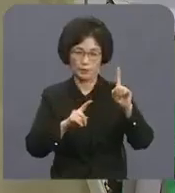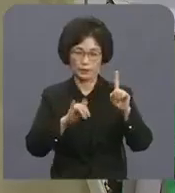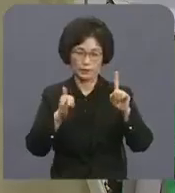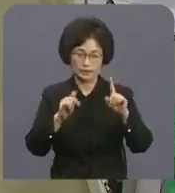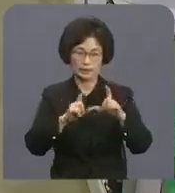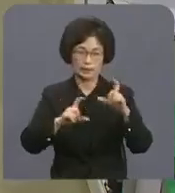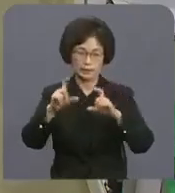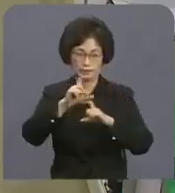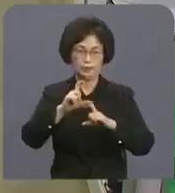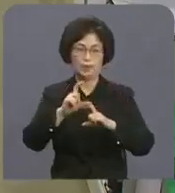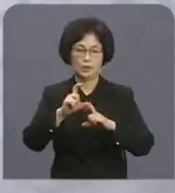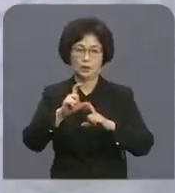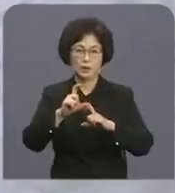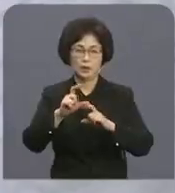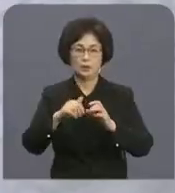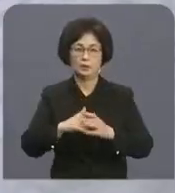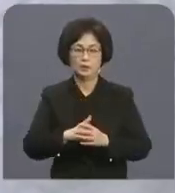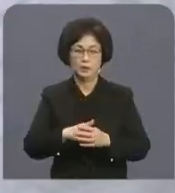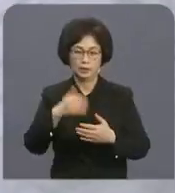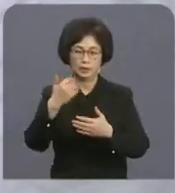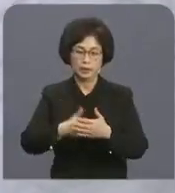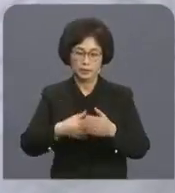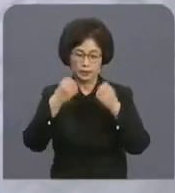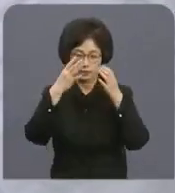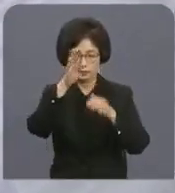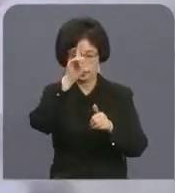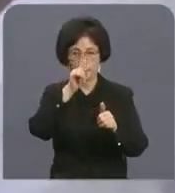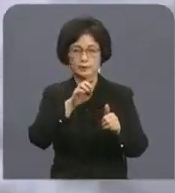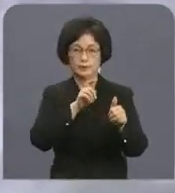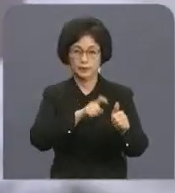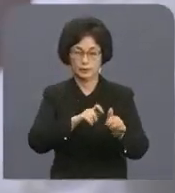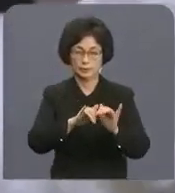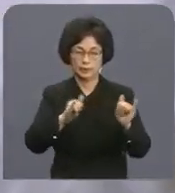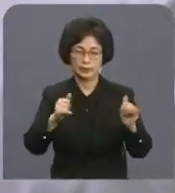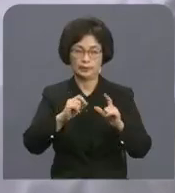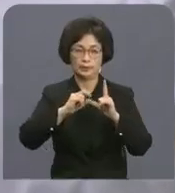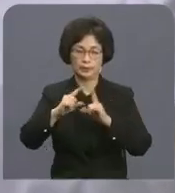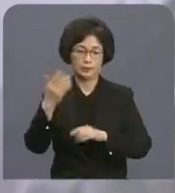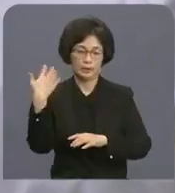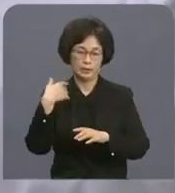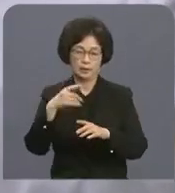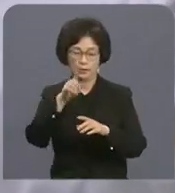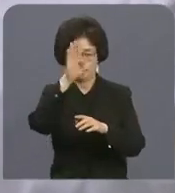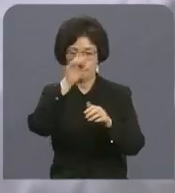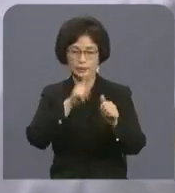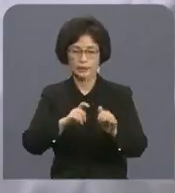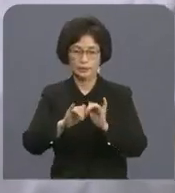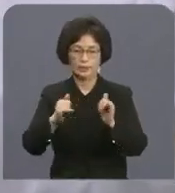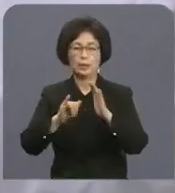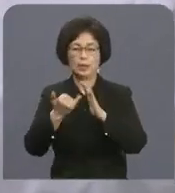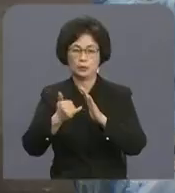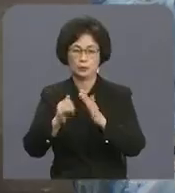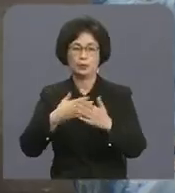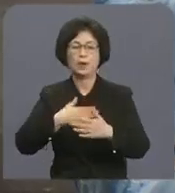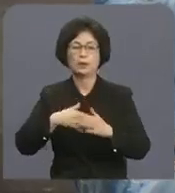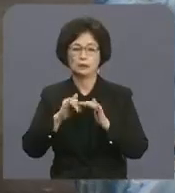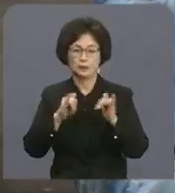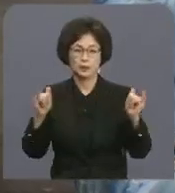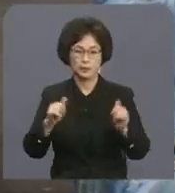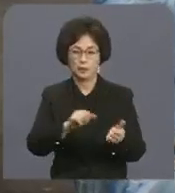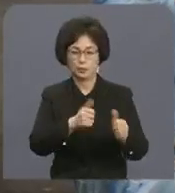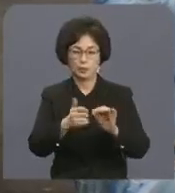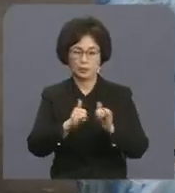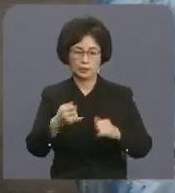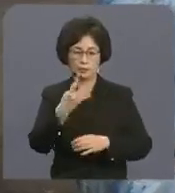추가로 나왔습니다. 나머지 신규 확진자들은 대부분 기준 확진자의 가족 또는 지인입니다.